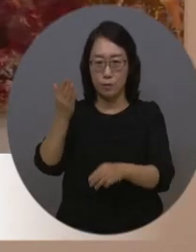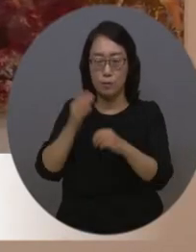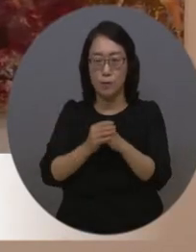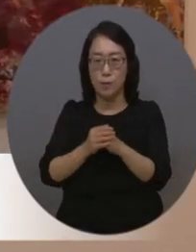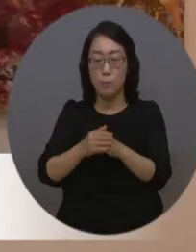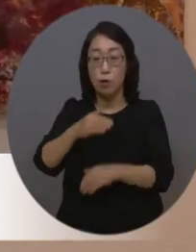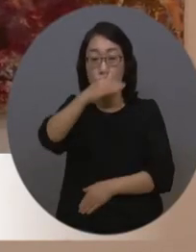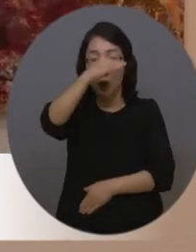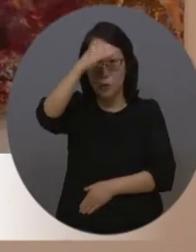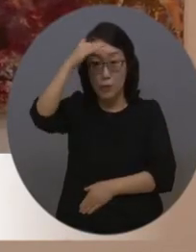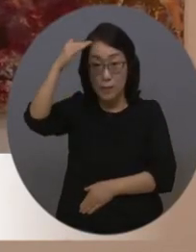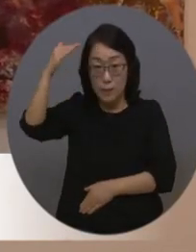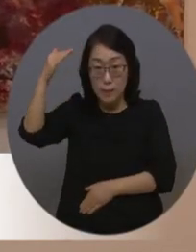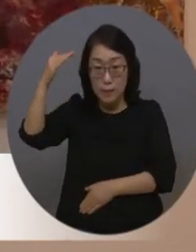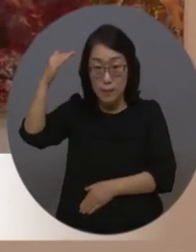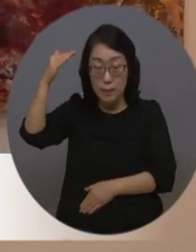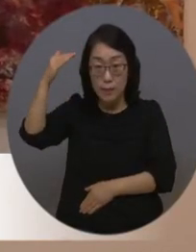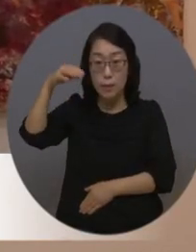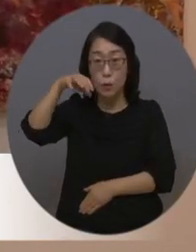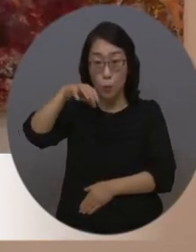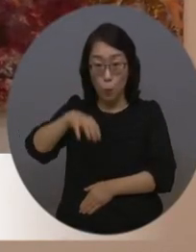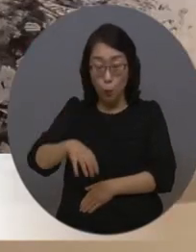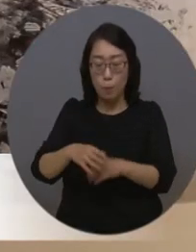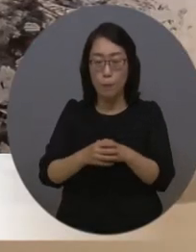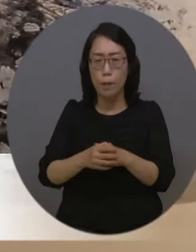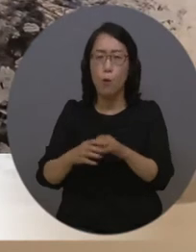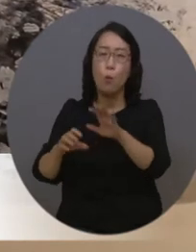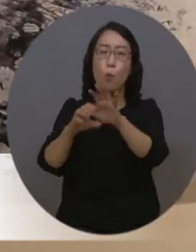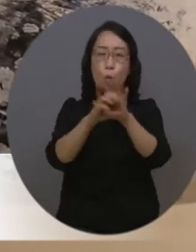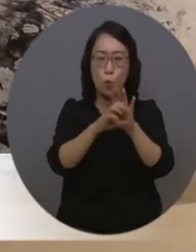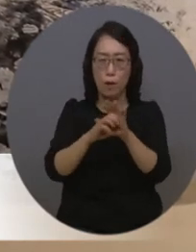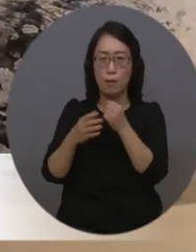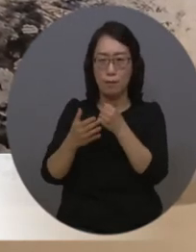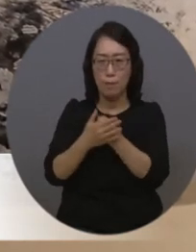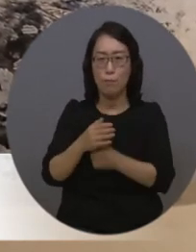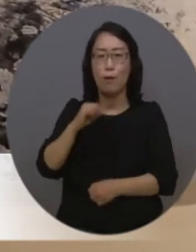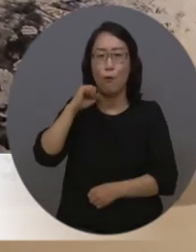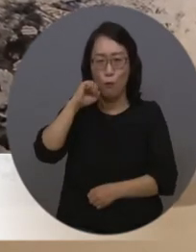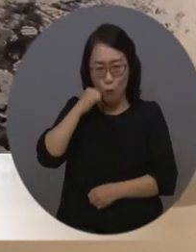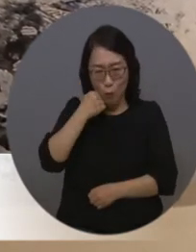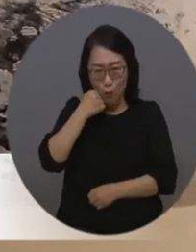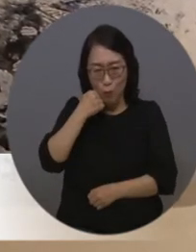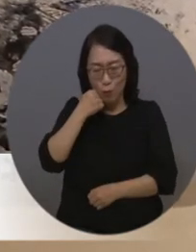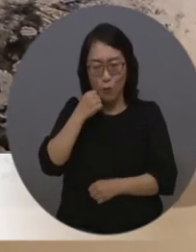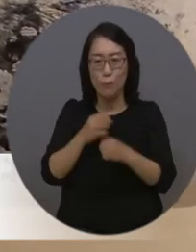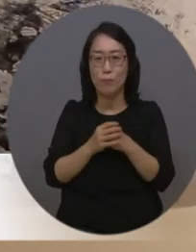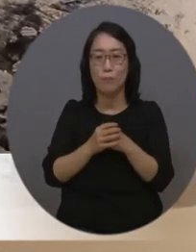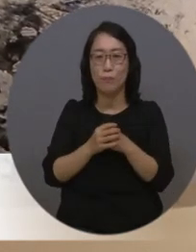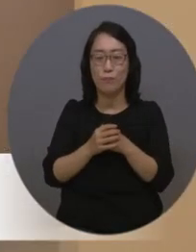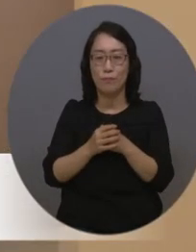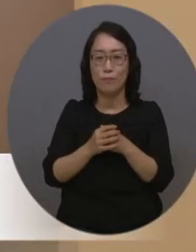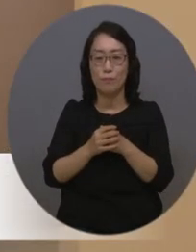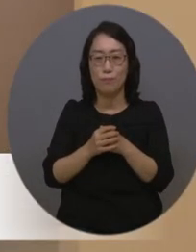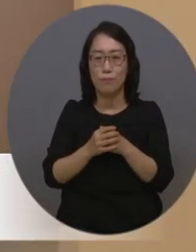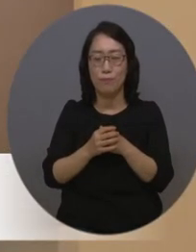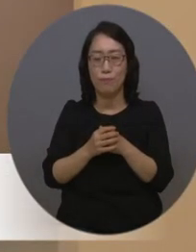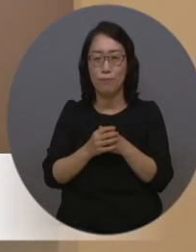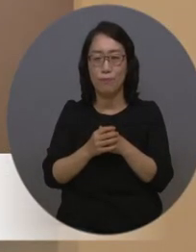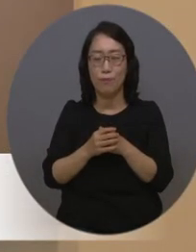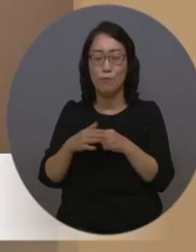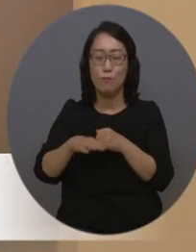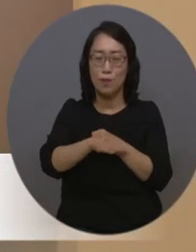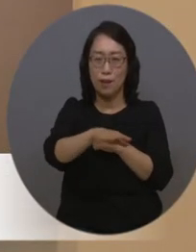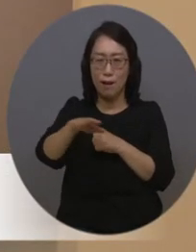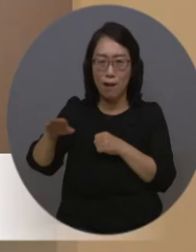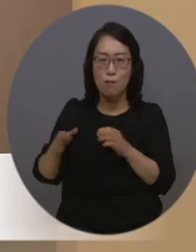이번 전시가 이제 지금 코로 정 서방 에러 어려운 상황에서 이루어진 천식이 때문에 저희는